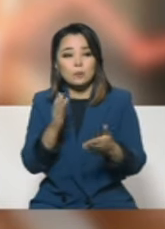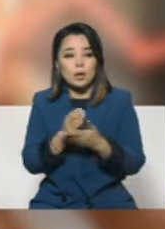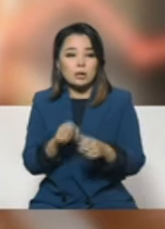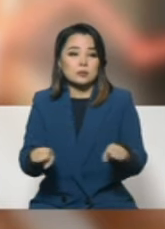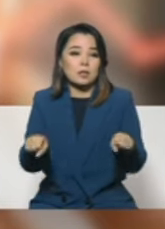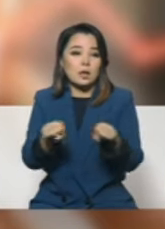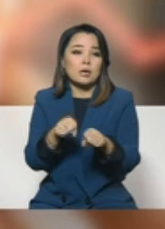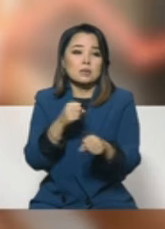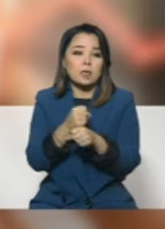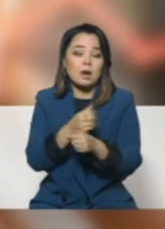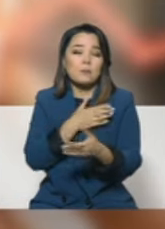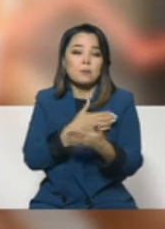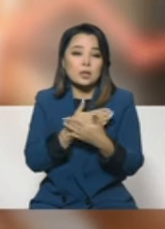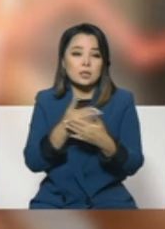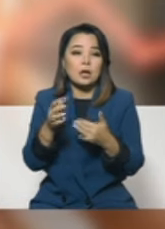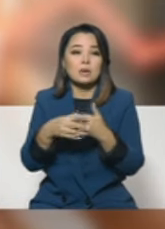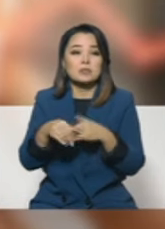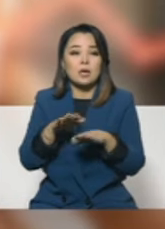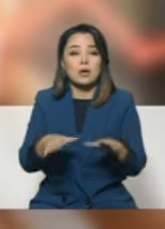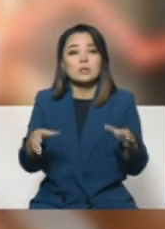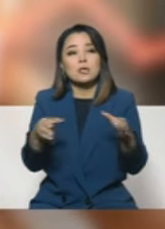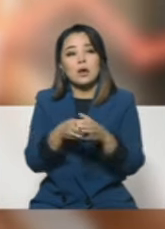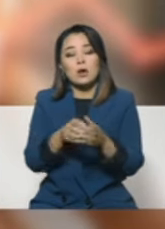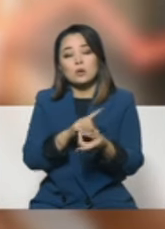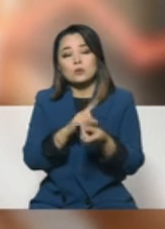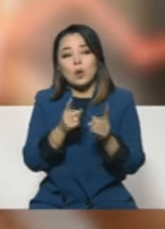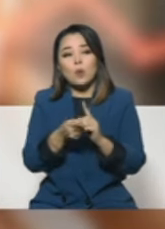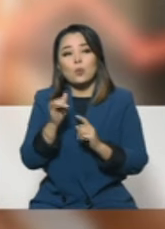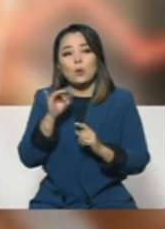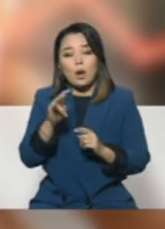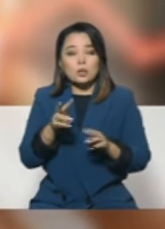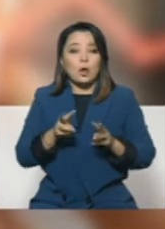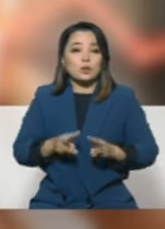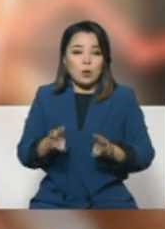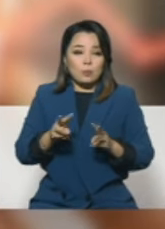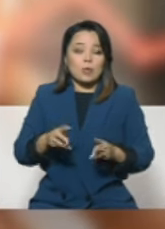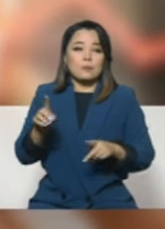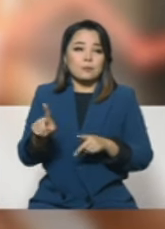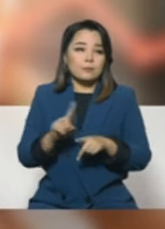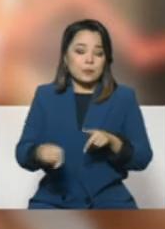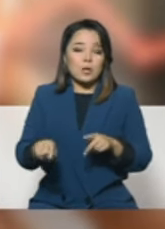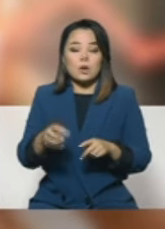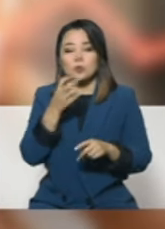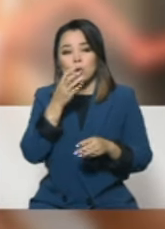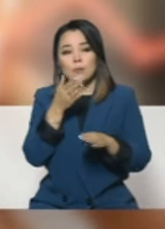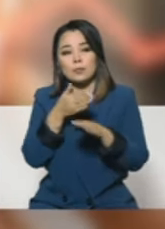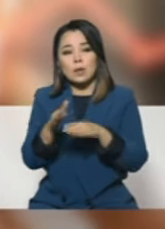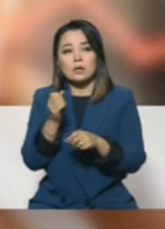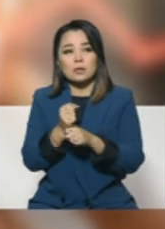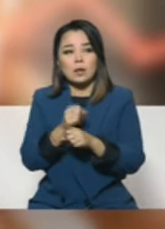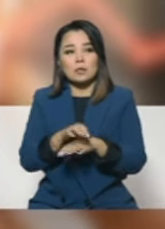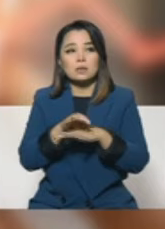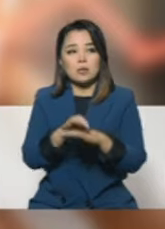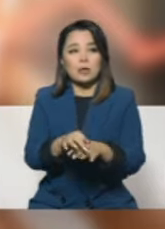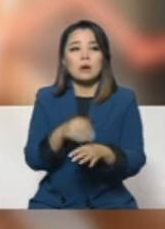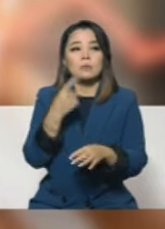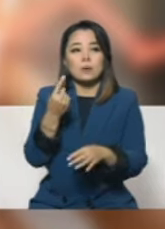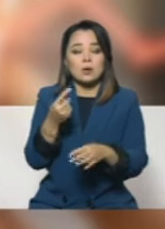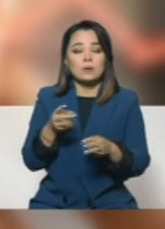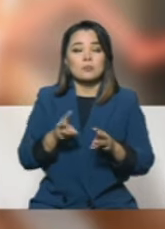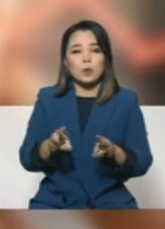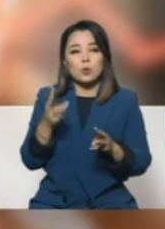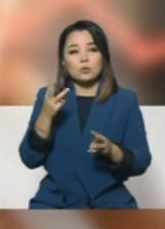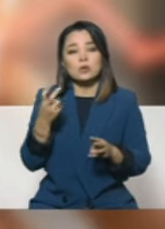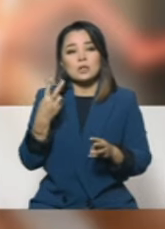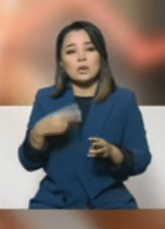Ядролық реактордың белсенді аймағына уран отыны салынған соң, ол бірден ыдырап, жылу бөле бастайды. Жылудың әсерінен бір контурдағы су